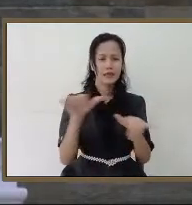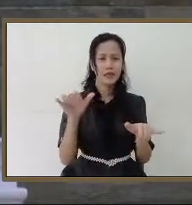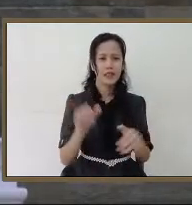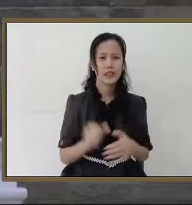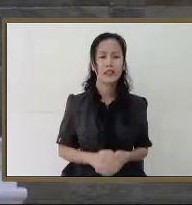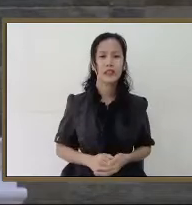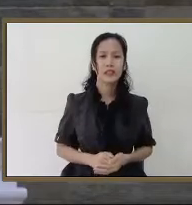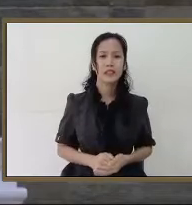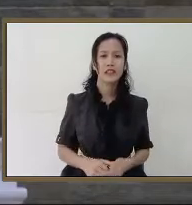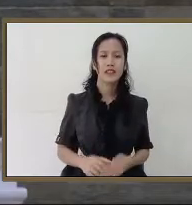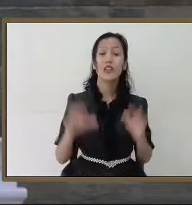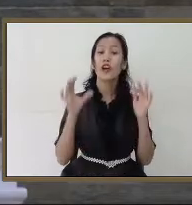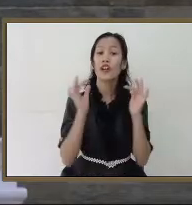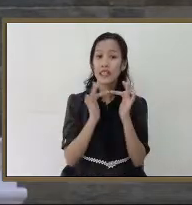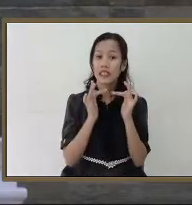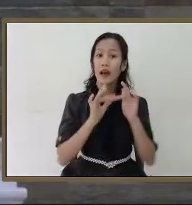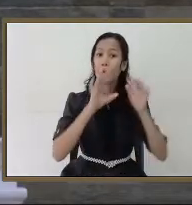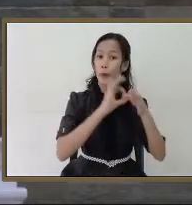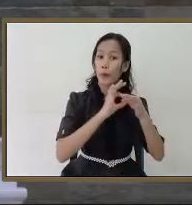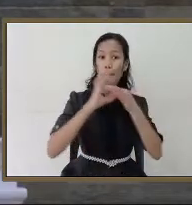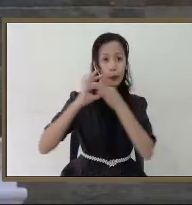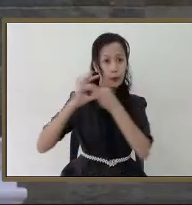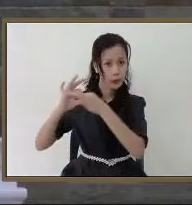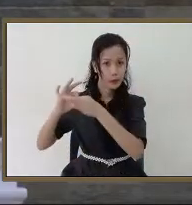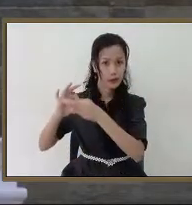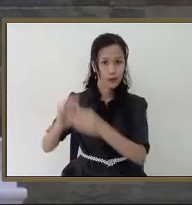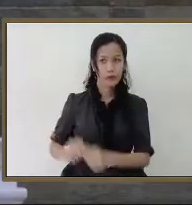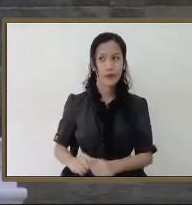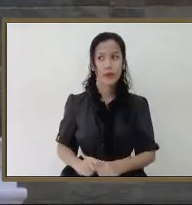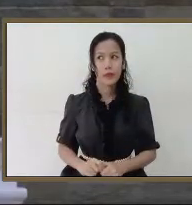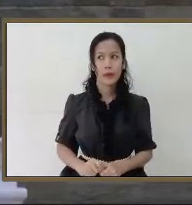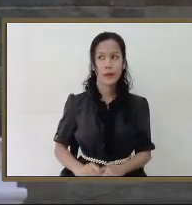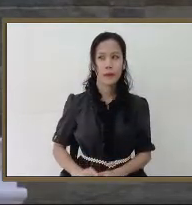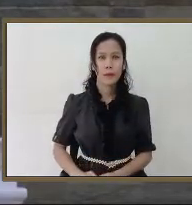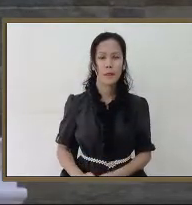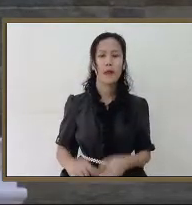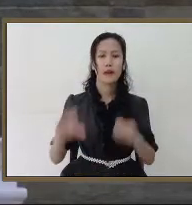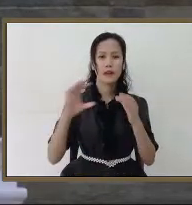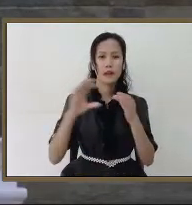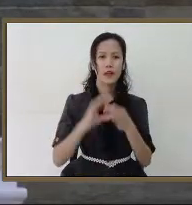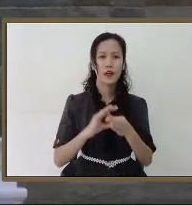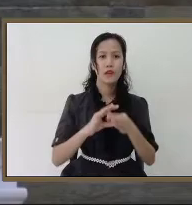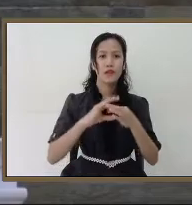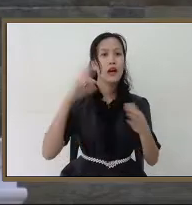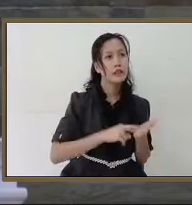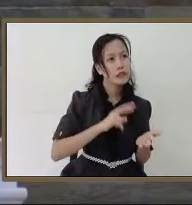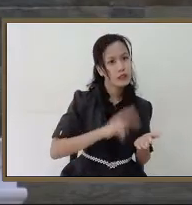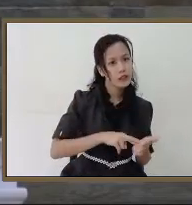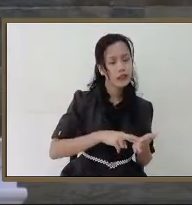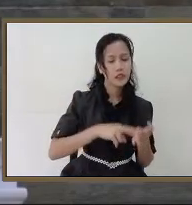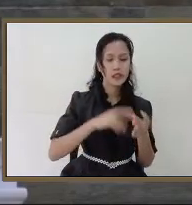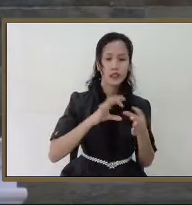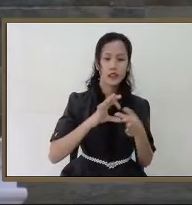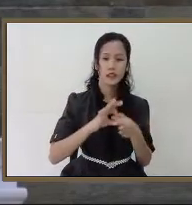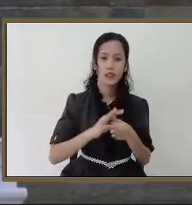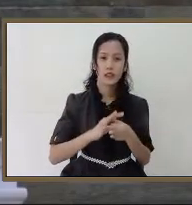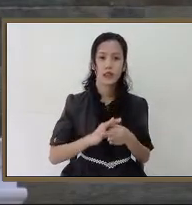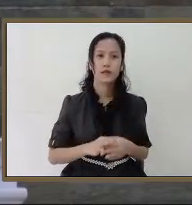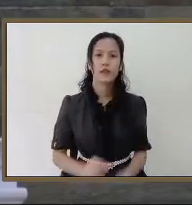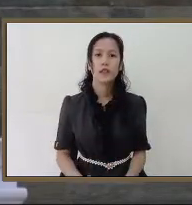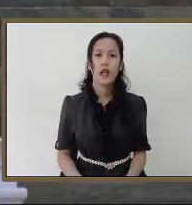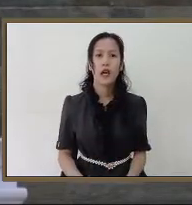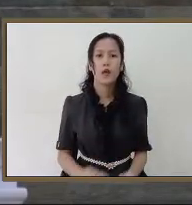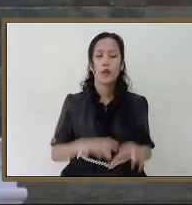sa pagre-record ng dealing ng Diyos sa mga Hudyo after ng kanilang after